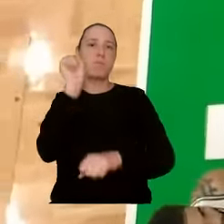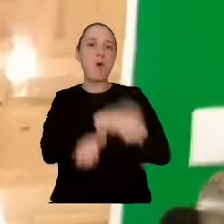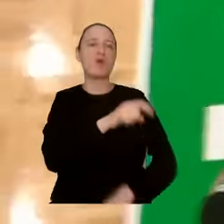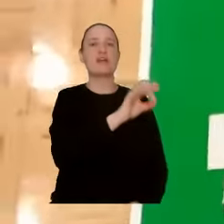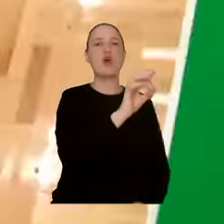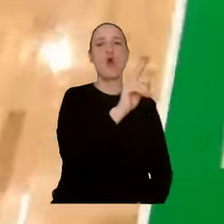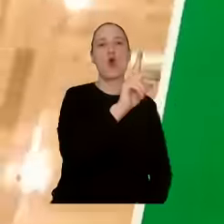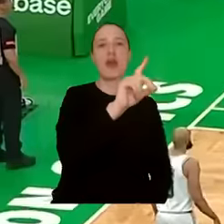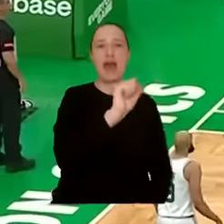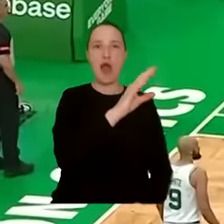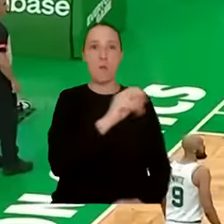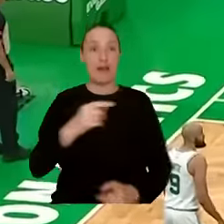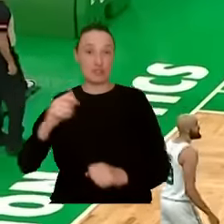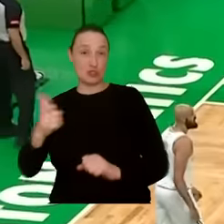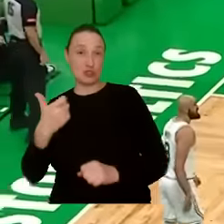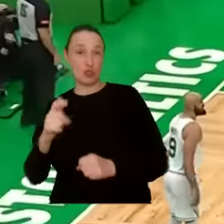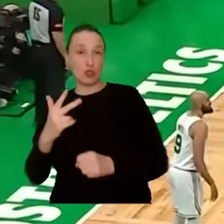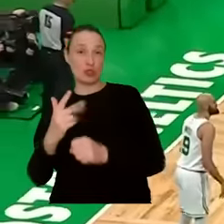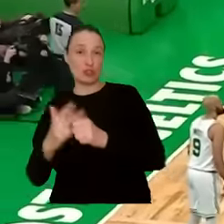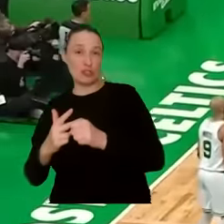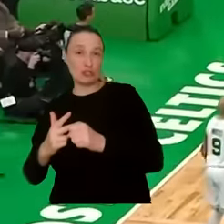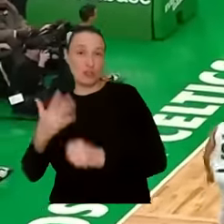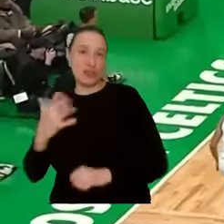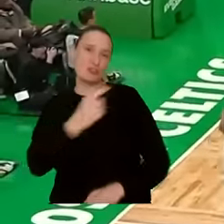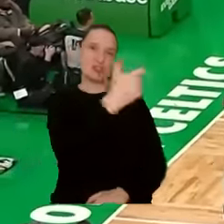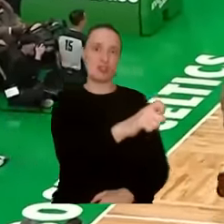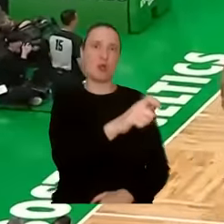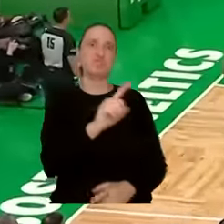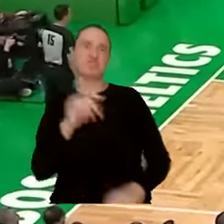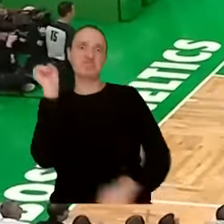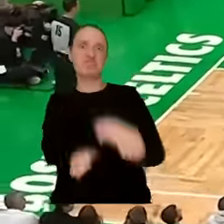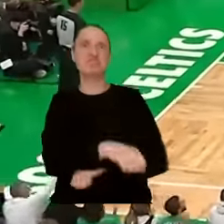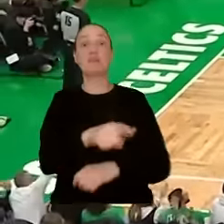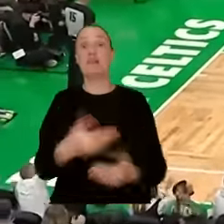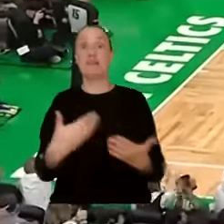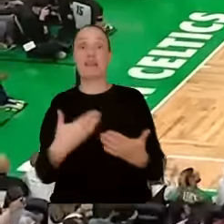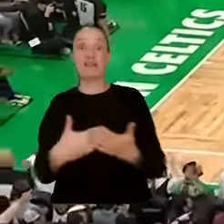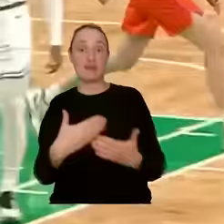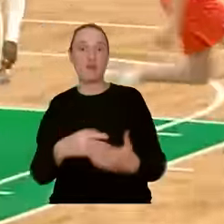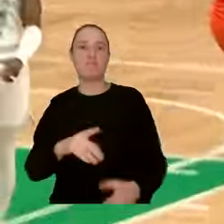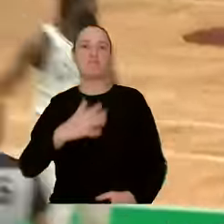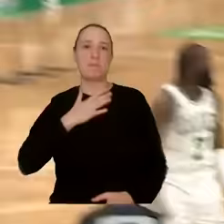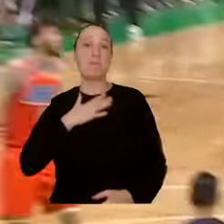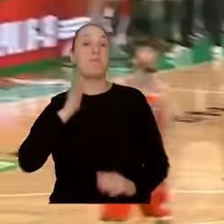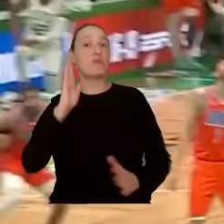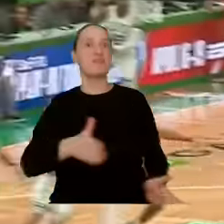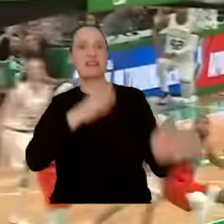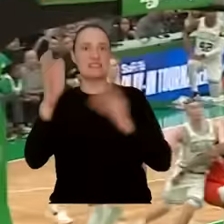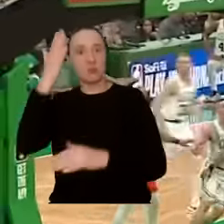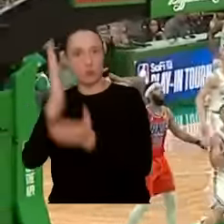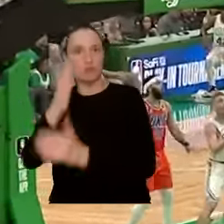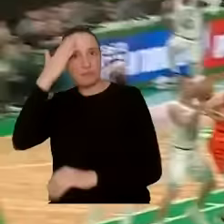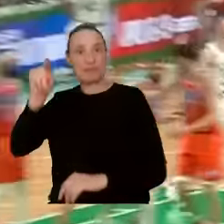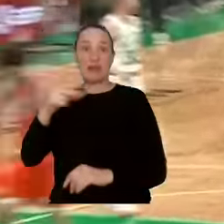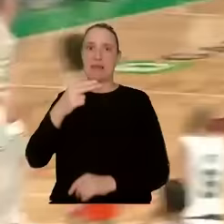Thunder 135-100. Tym samym ekipa z Bostonu w fazie pucharowej będzie miała przewagę własnego parkietu i tak do finałów NBA, o